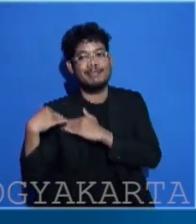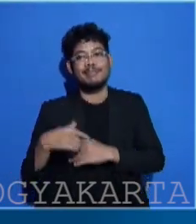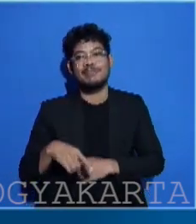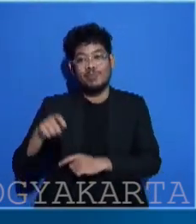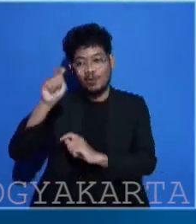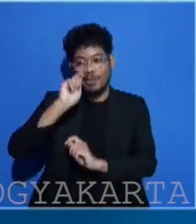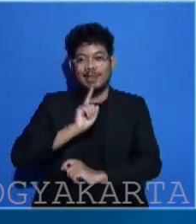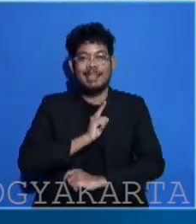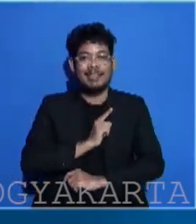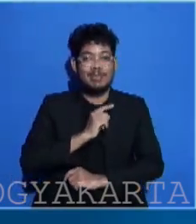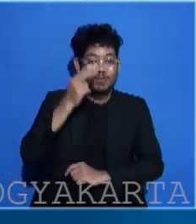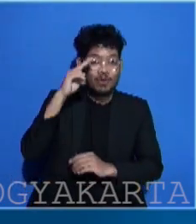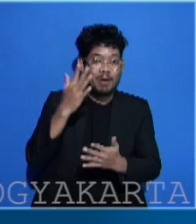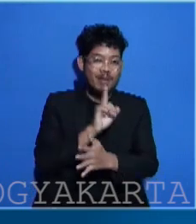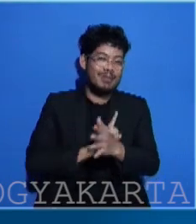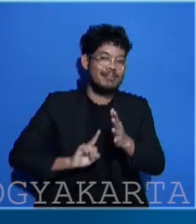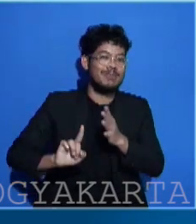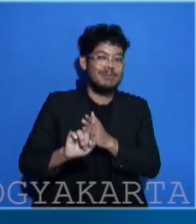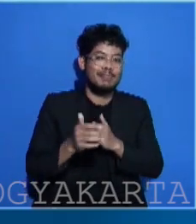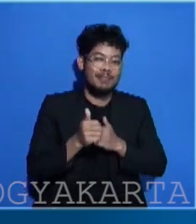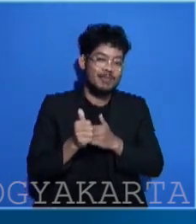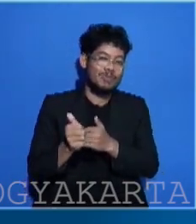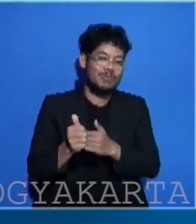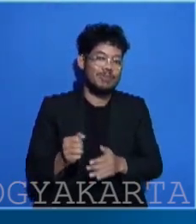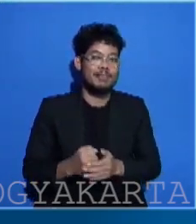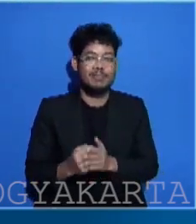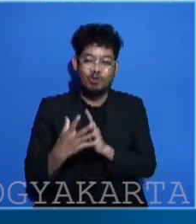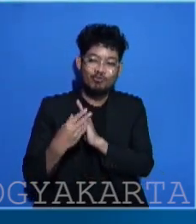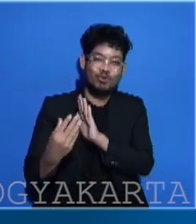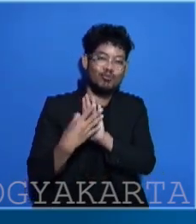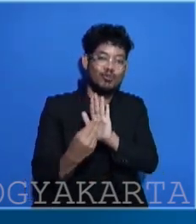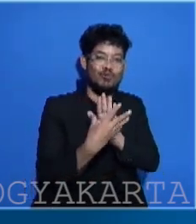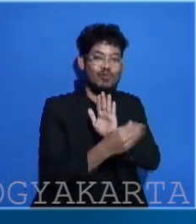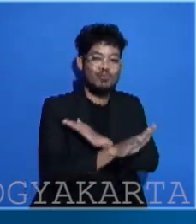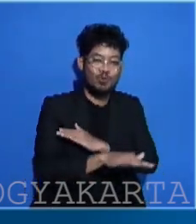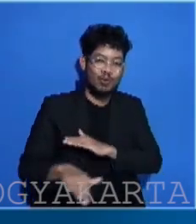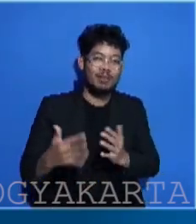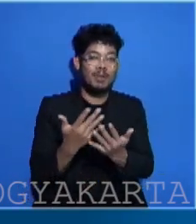seorang perwira, sebagai patriot dan pemimpin yang menjadi teladan bagi bawahan dan masyarakat.